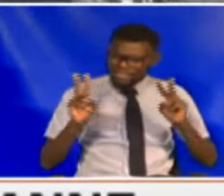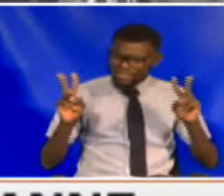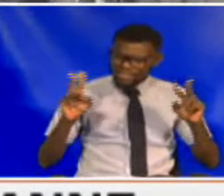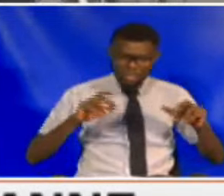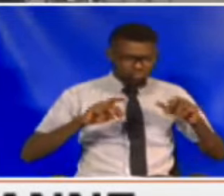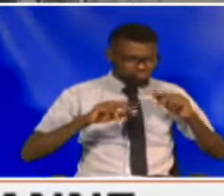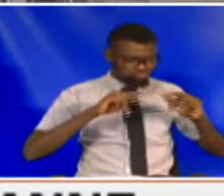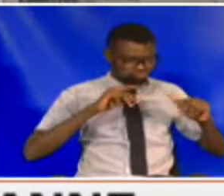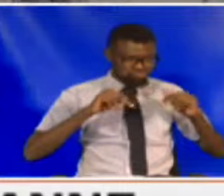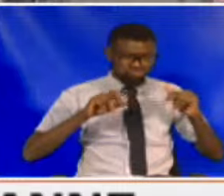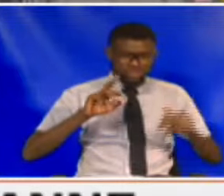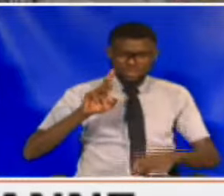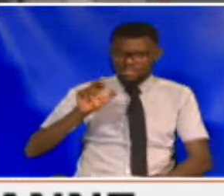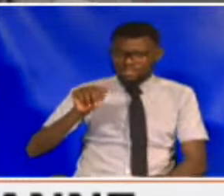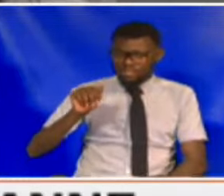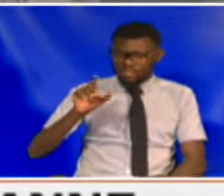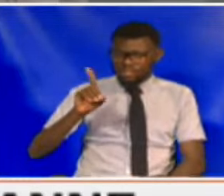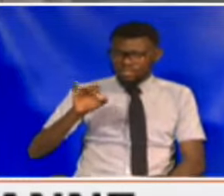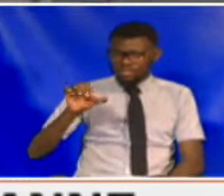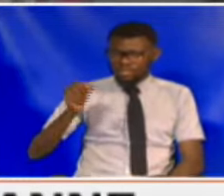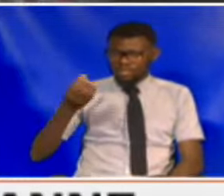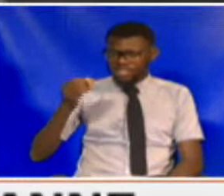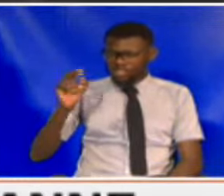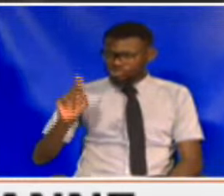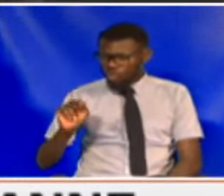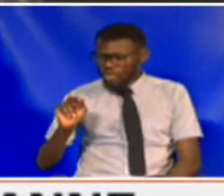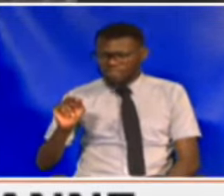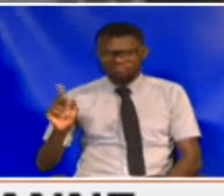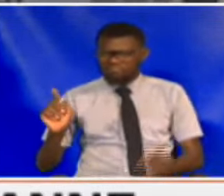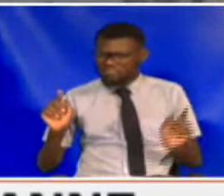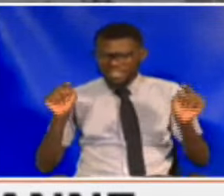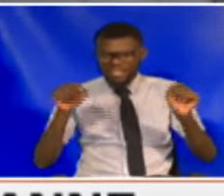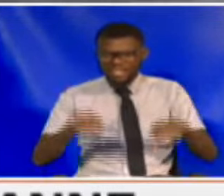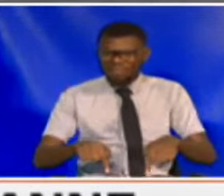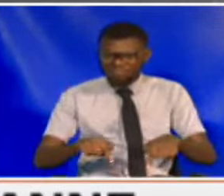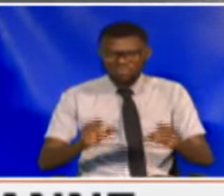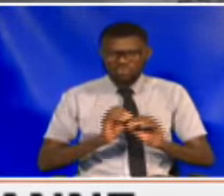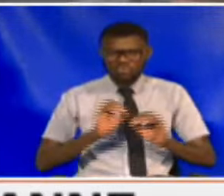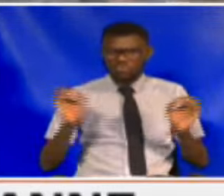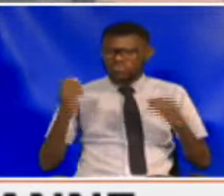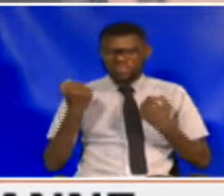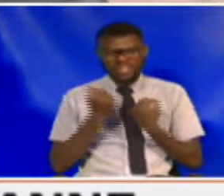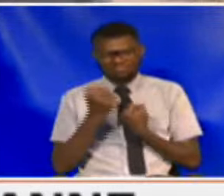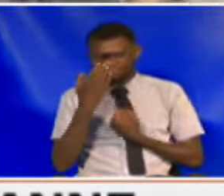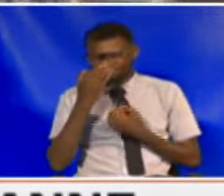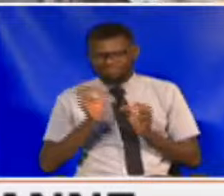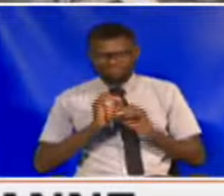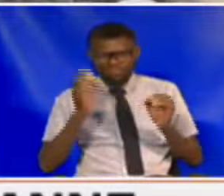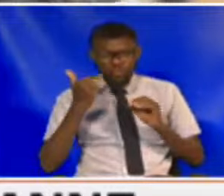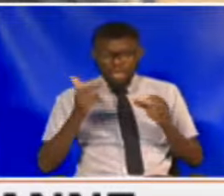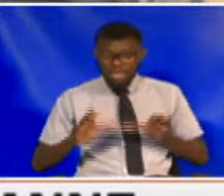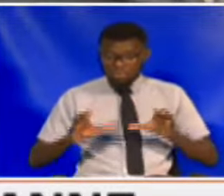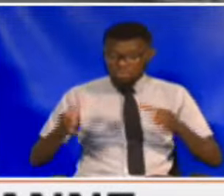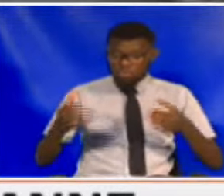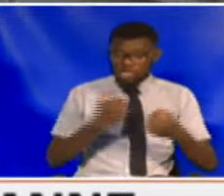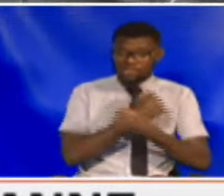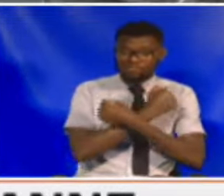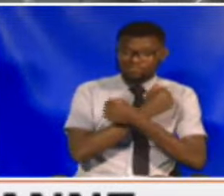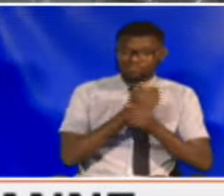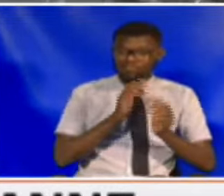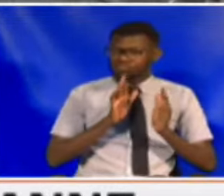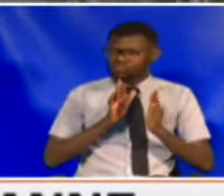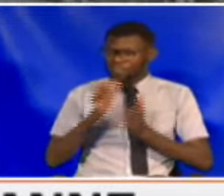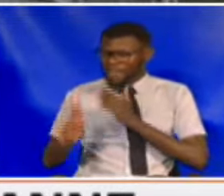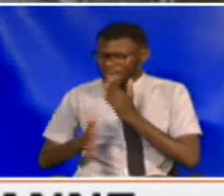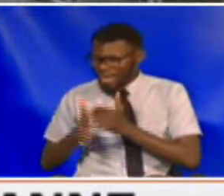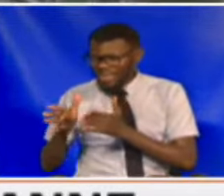ya Radisson walikataa kuwa wenyeji wa ziara ya Rais Ruto kwa vile kizazi cha Gen Z kilikuwa kimeapa kuandamana kwenye hafla